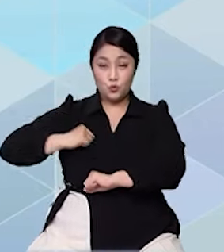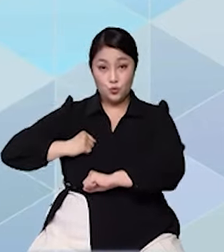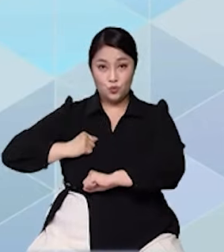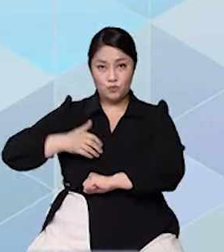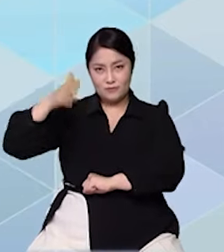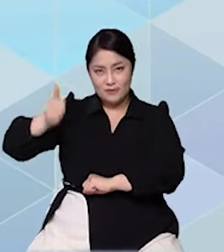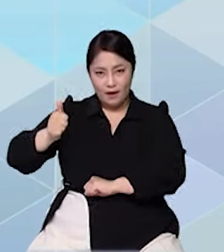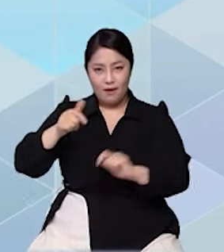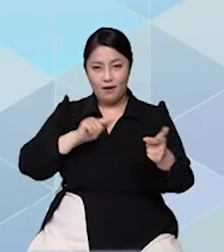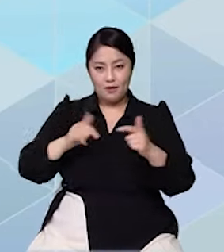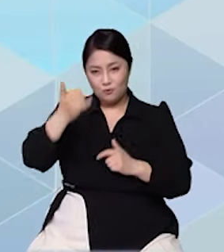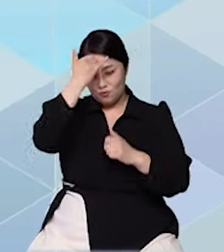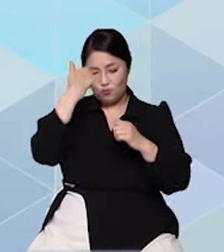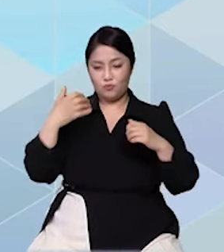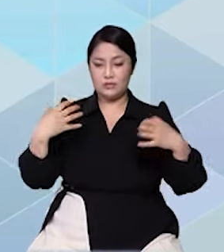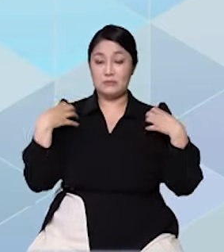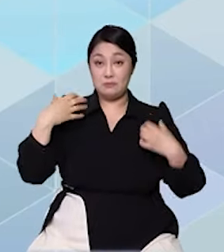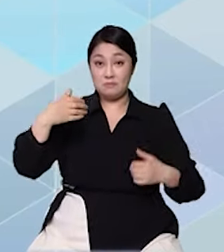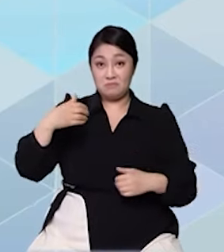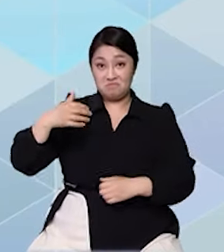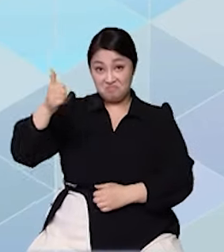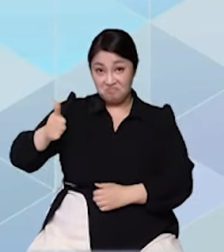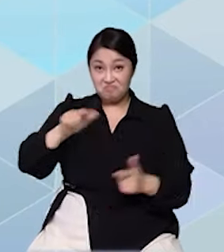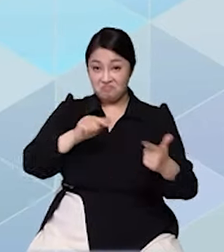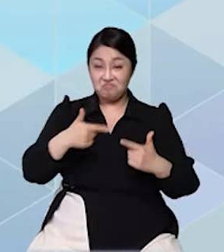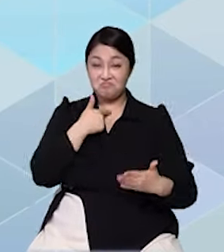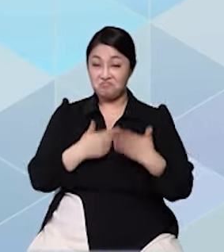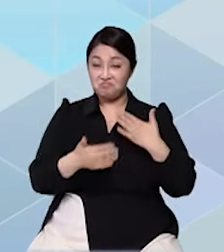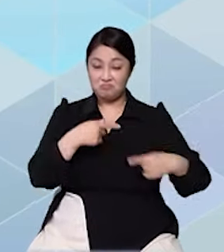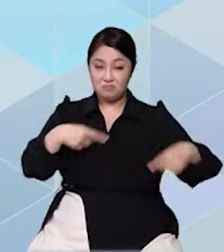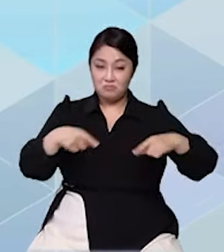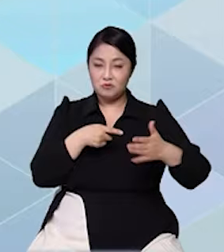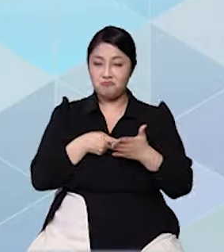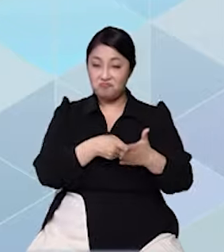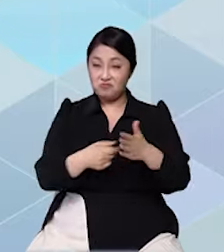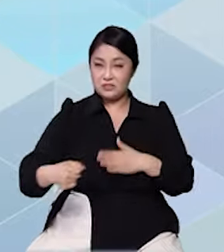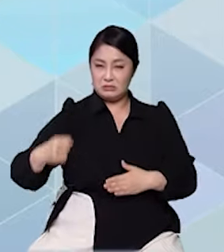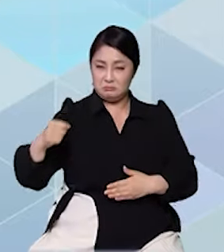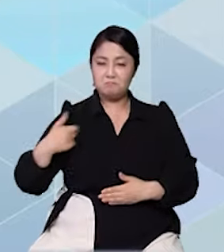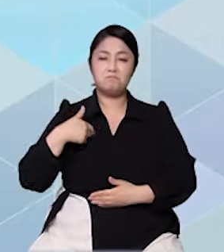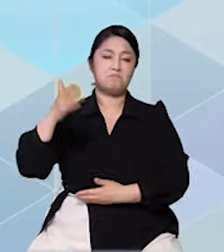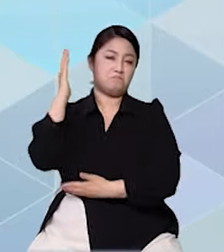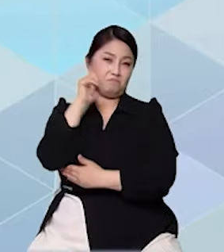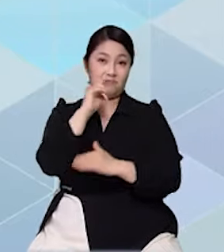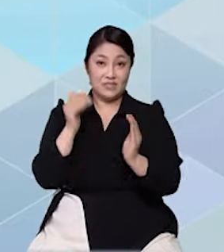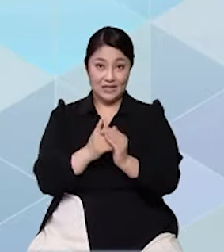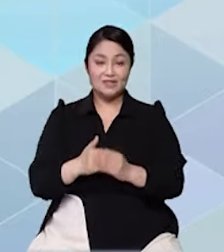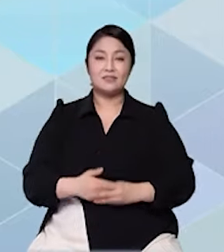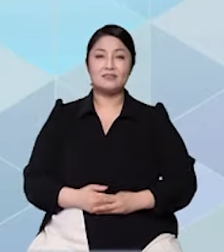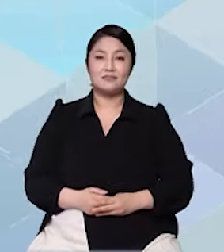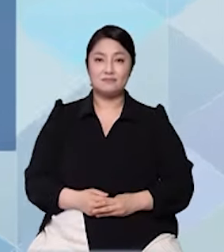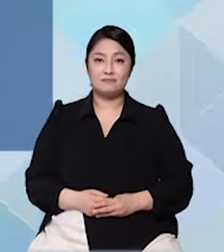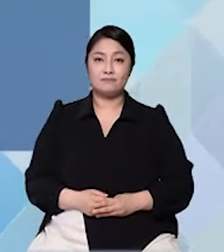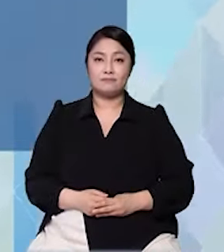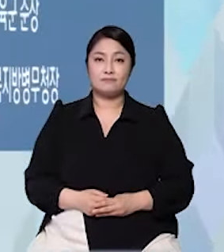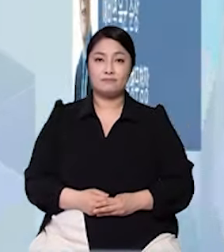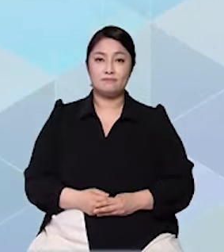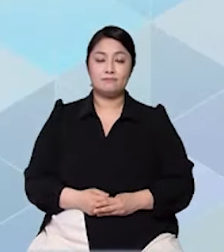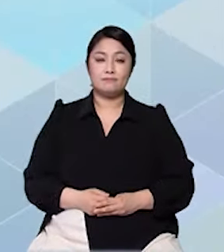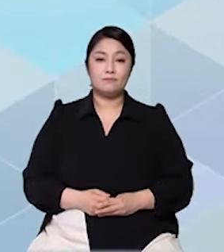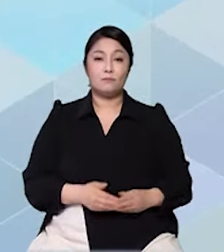장과 충북 지방 병무청장 등을 역임하면서 쌓은 믿어 10과 추진력 을 장점으로 내세우고 있습니다